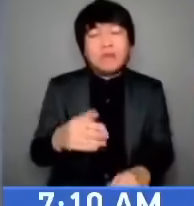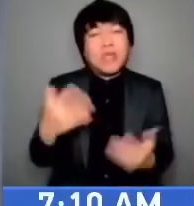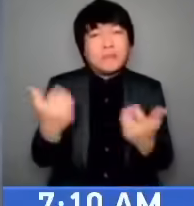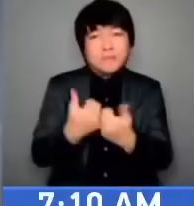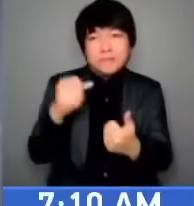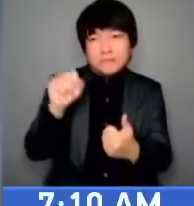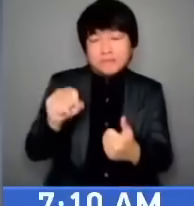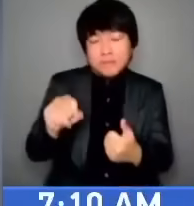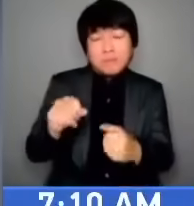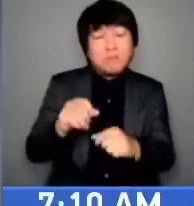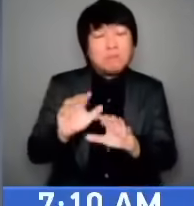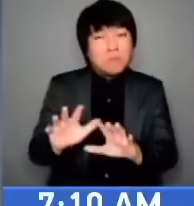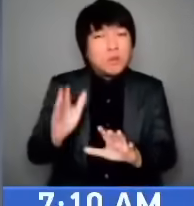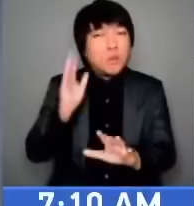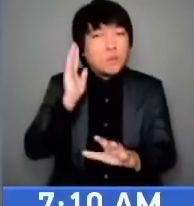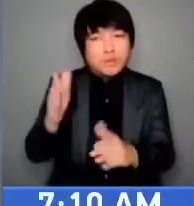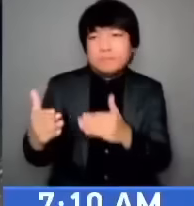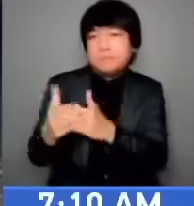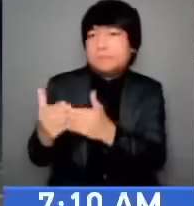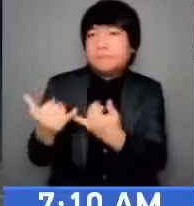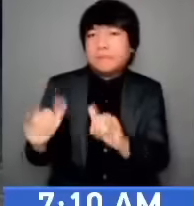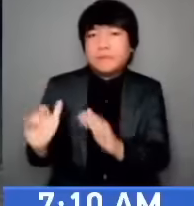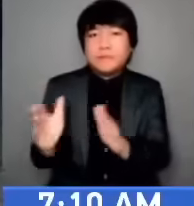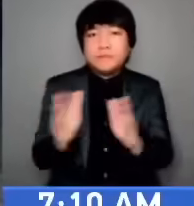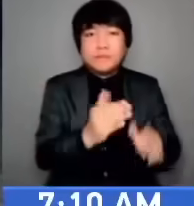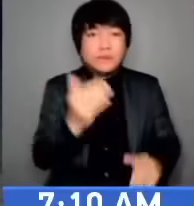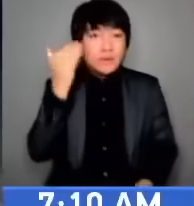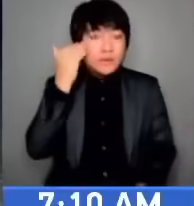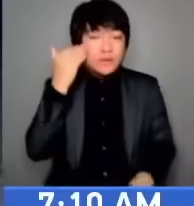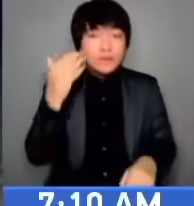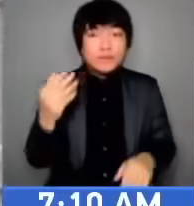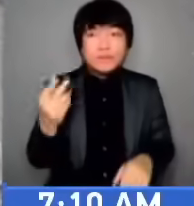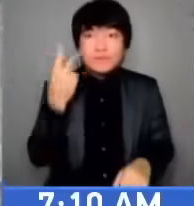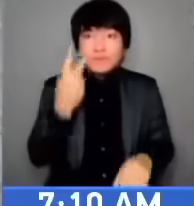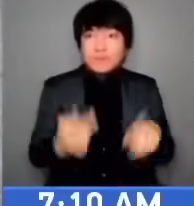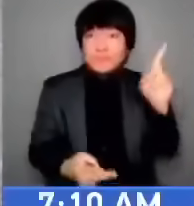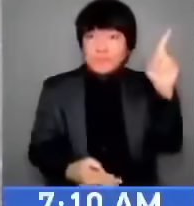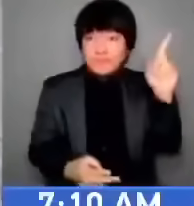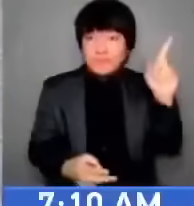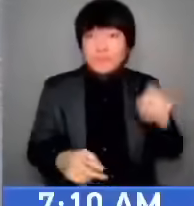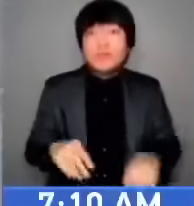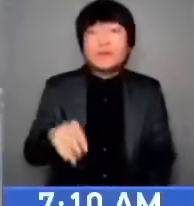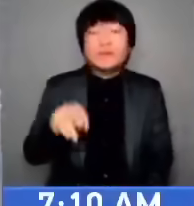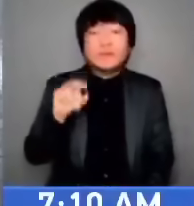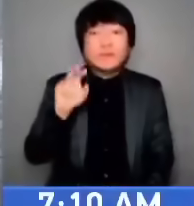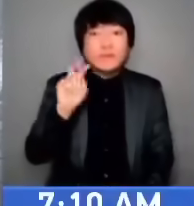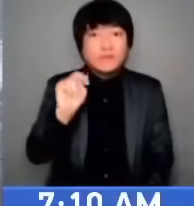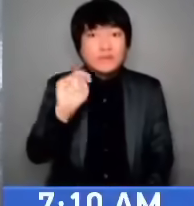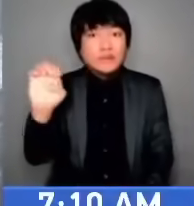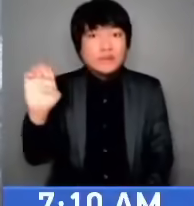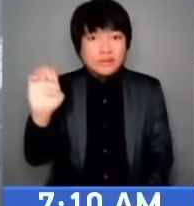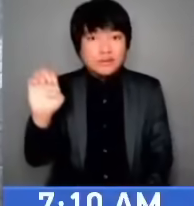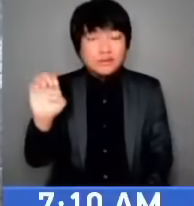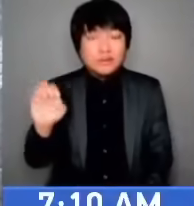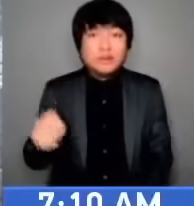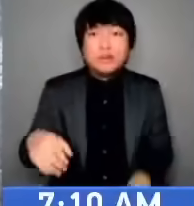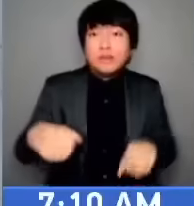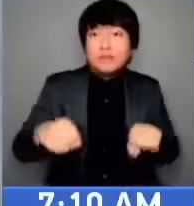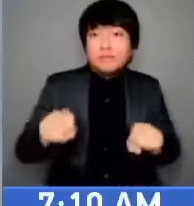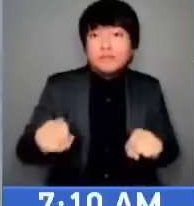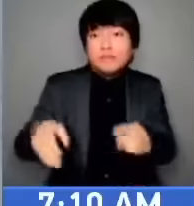Bumaliktad ang tricycle na yan sa gitna ng Maharlika Highway sa Talavera Nueva Ecija. Nahagip daw kasi ang tricycle ng isang kotse na